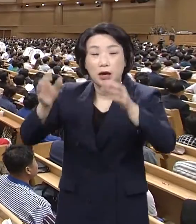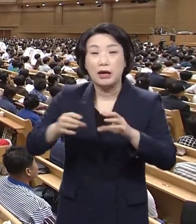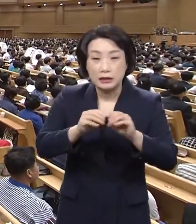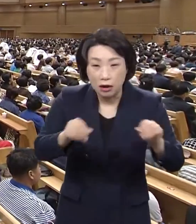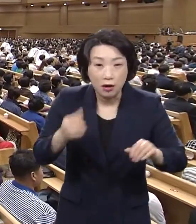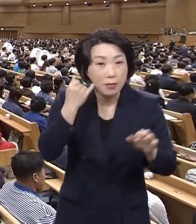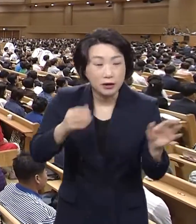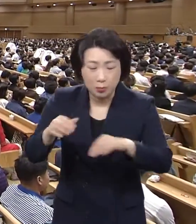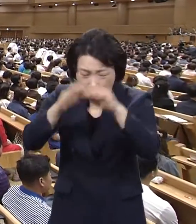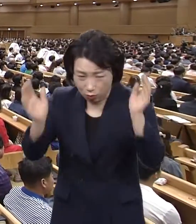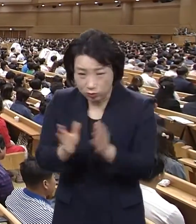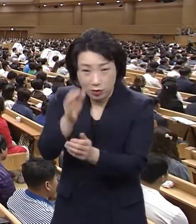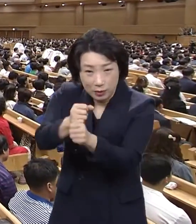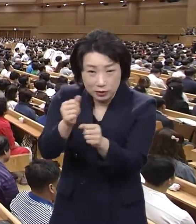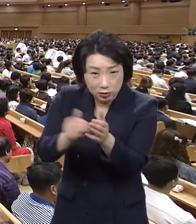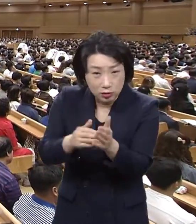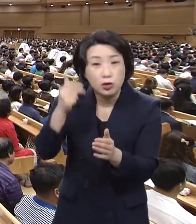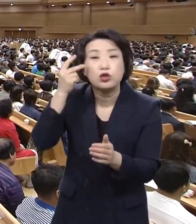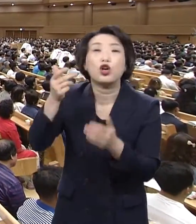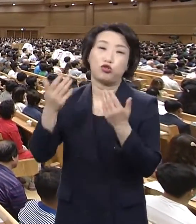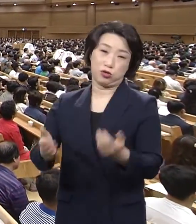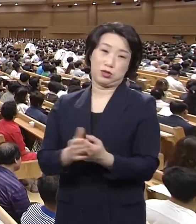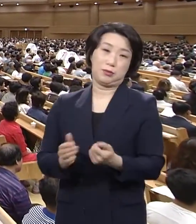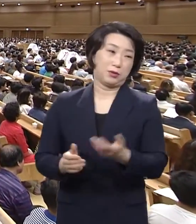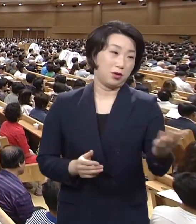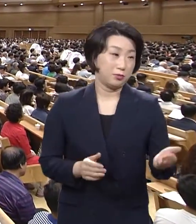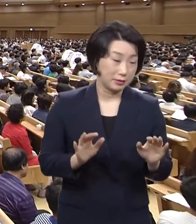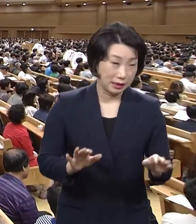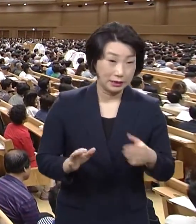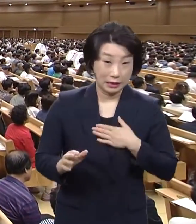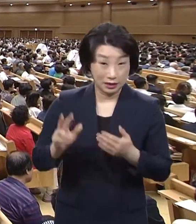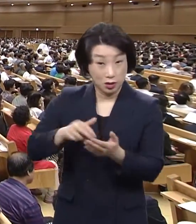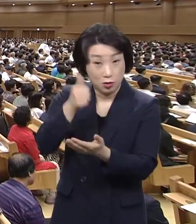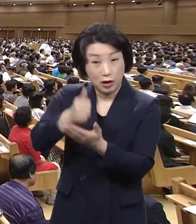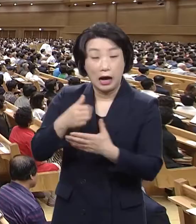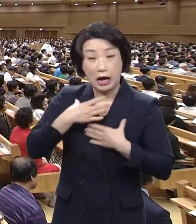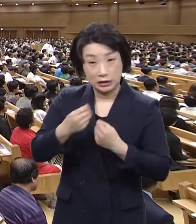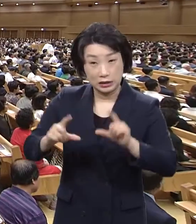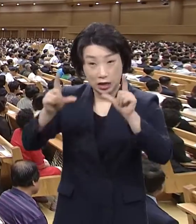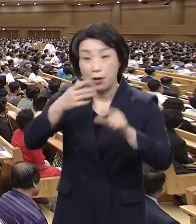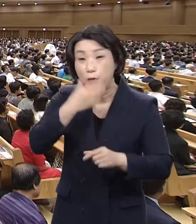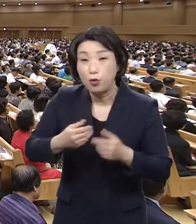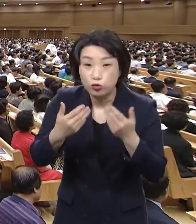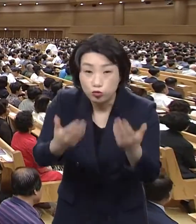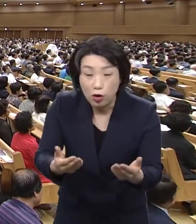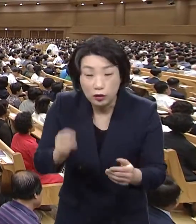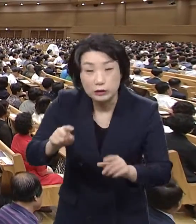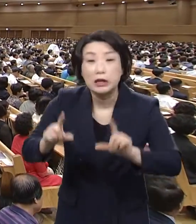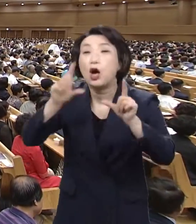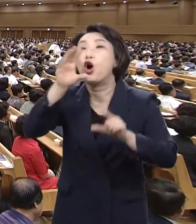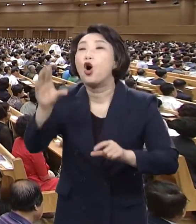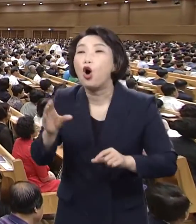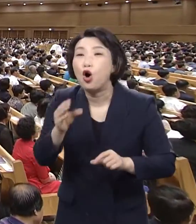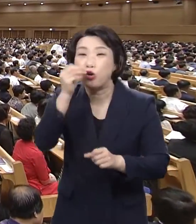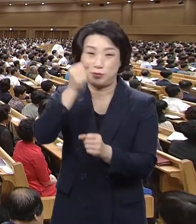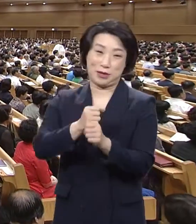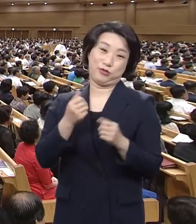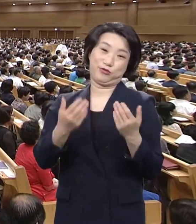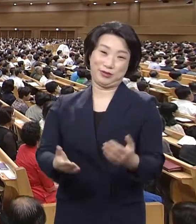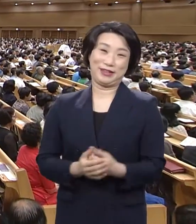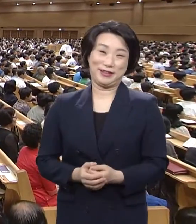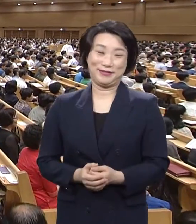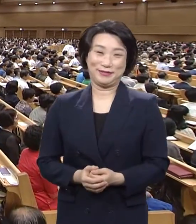것을 만들고 제7일에 쉬었음이라. 그러므로 나 여호와가 안식일을 복되게 하여 그날을 거룩하게